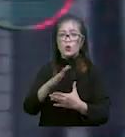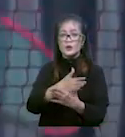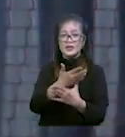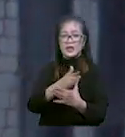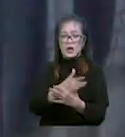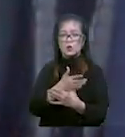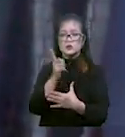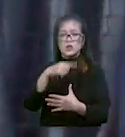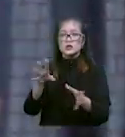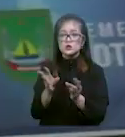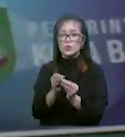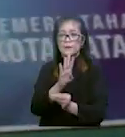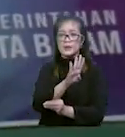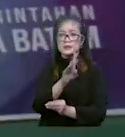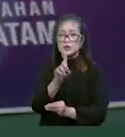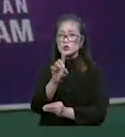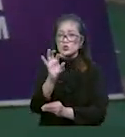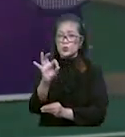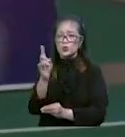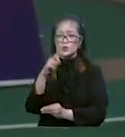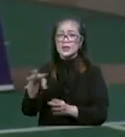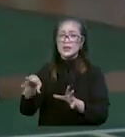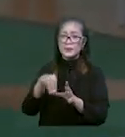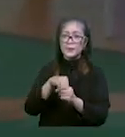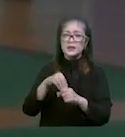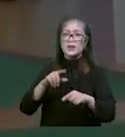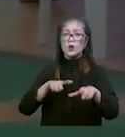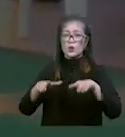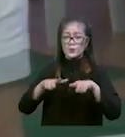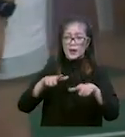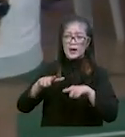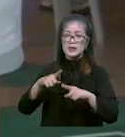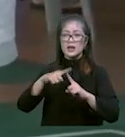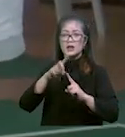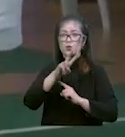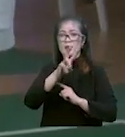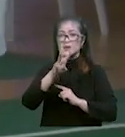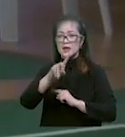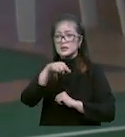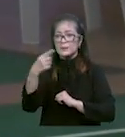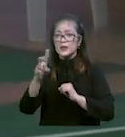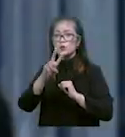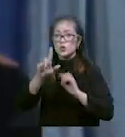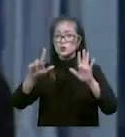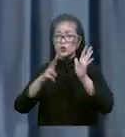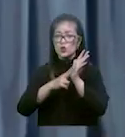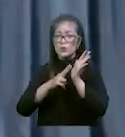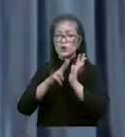Sebanyak 410 atlet ikut ambil bagian dalam turnamen yang digelar 23 hingga 27 November 2022 ini.